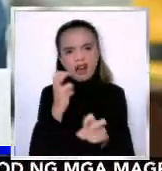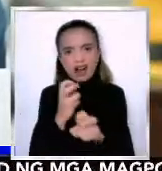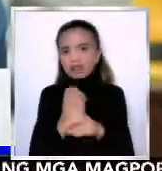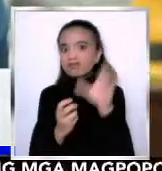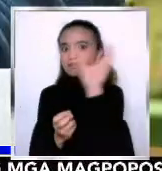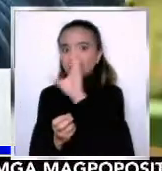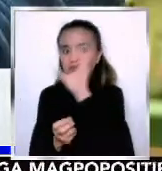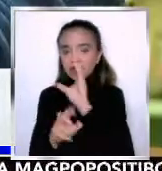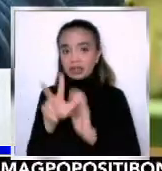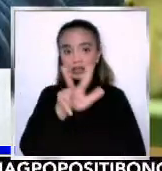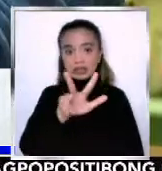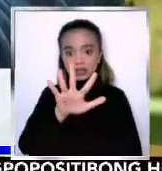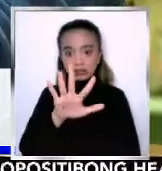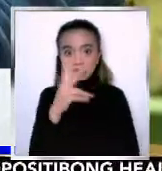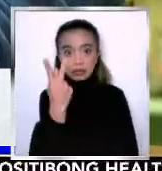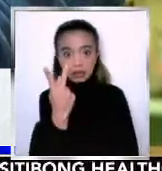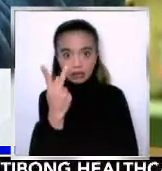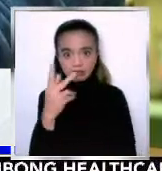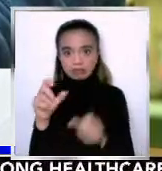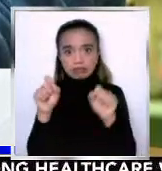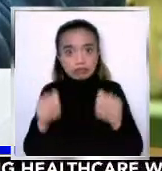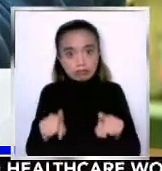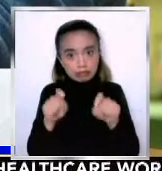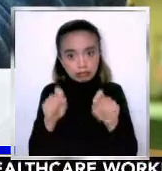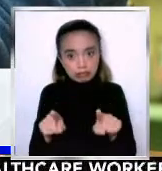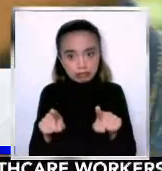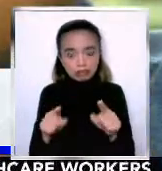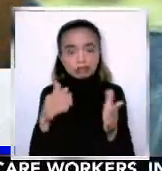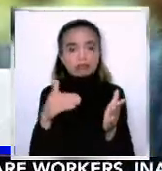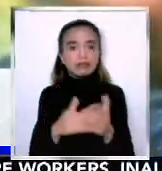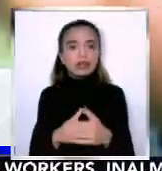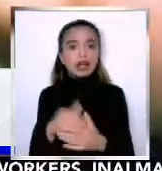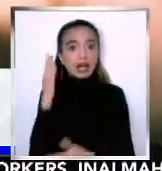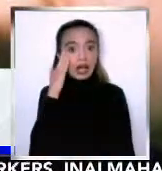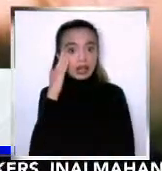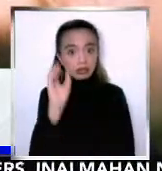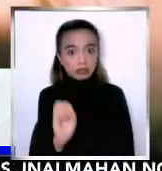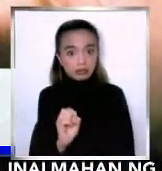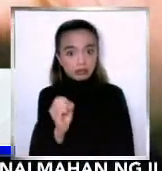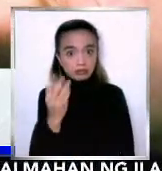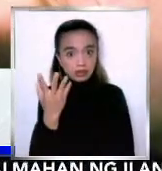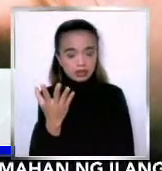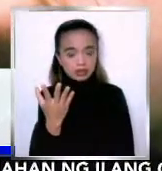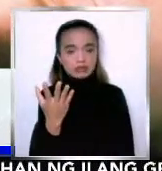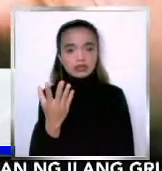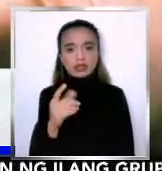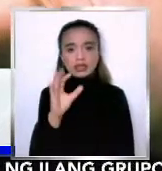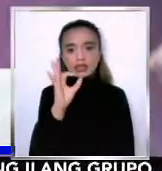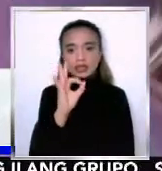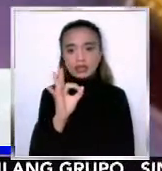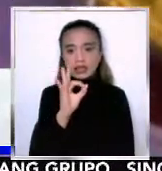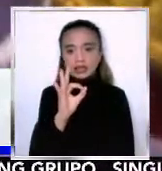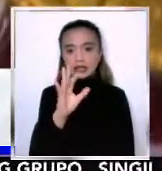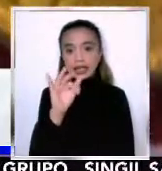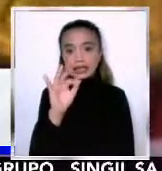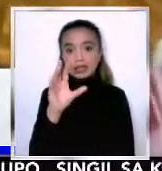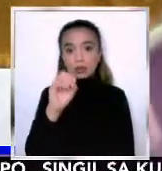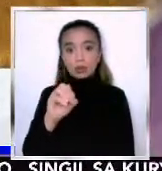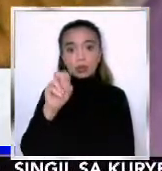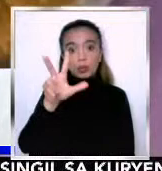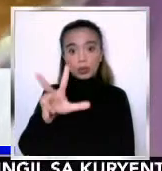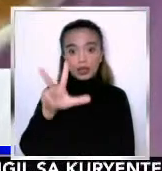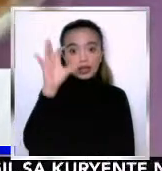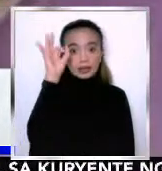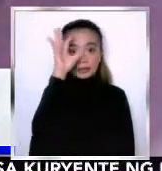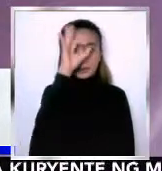35K binibenta. Alam nyo ba kung gaano naman karami ang isang kusing? Masasagot yan ng 1903 half centavo o 5 centavo na